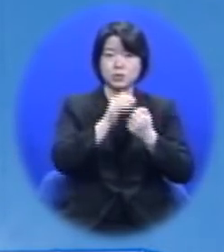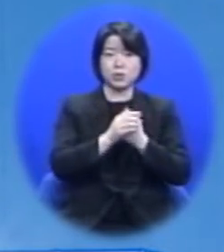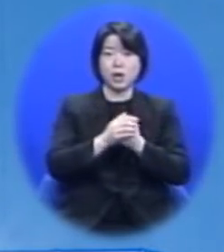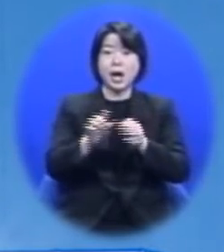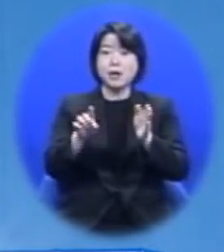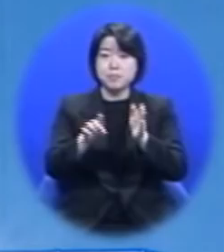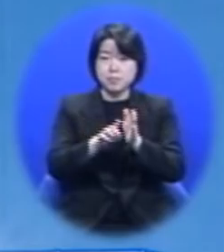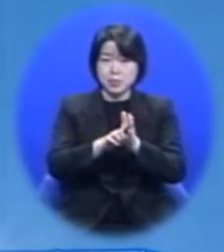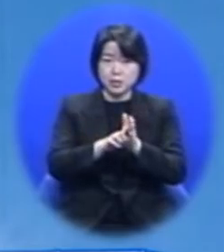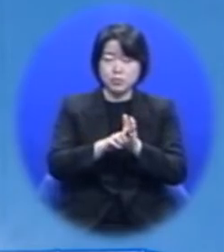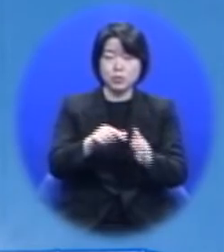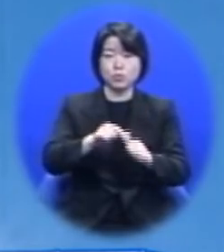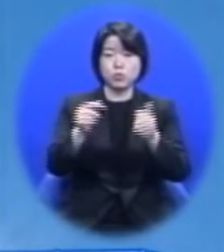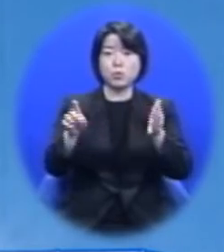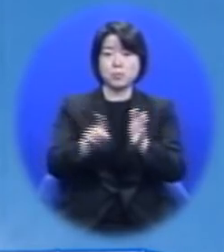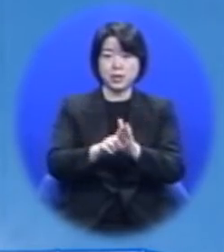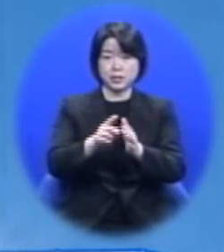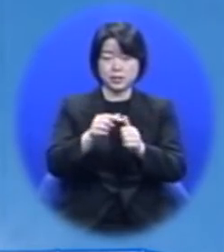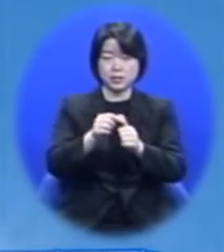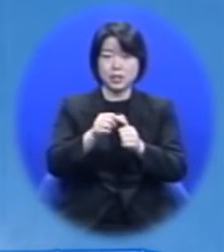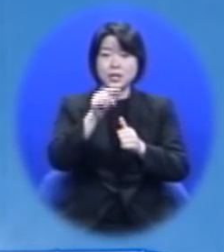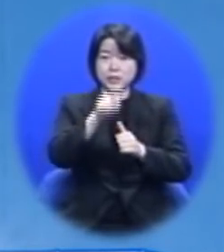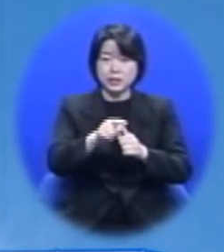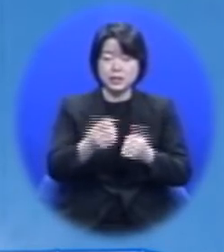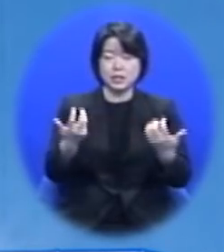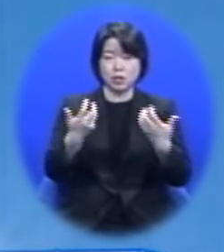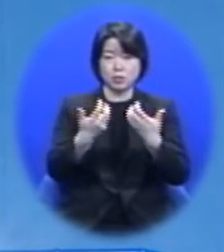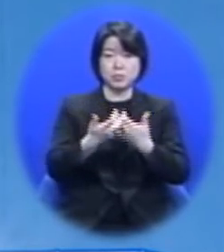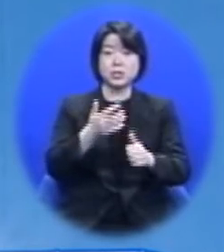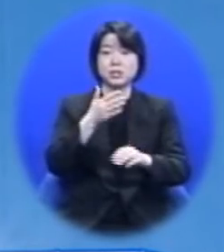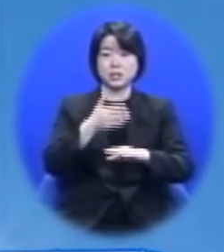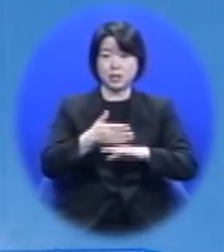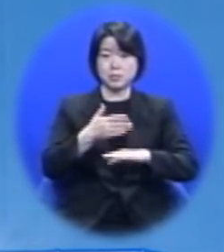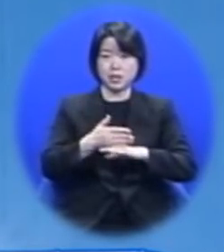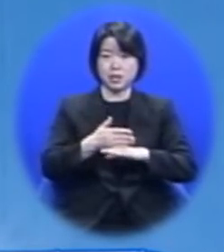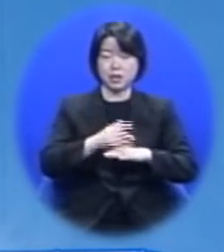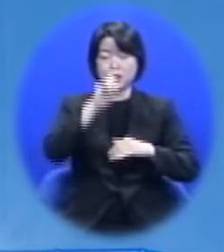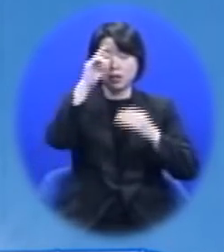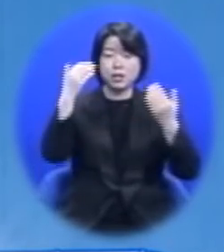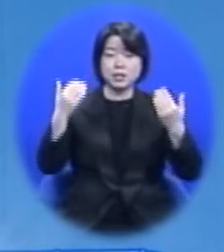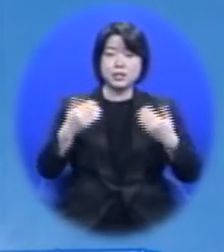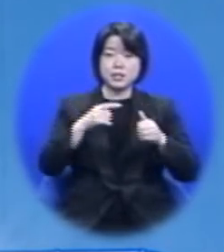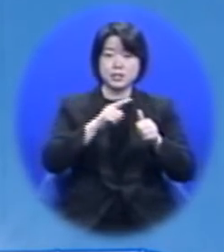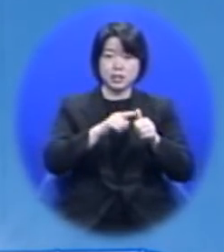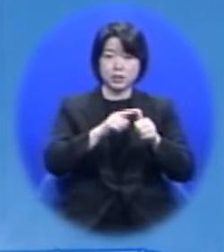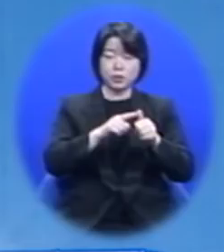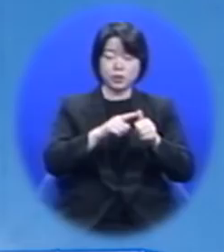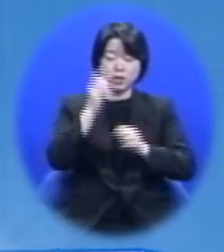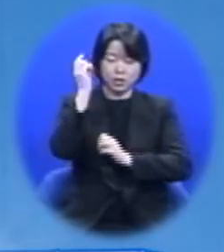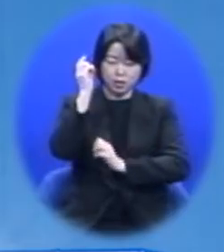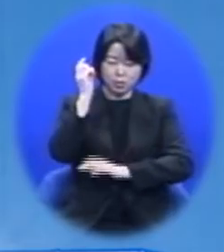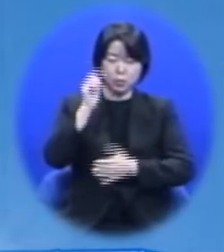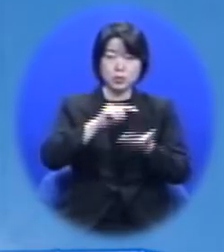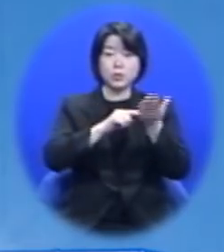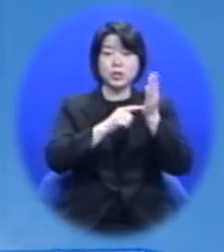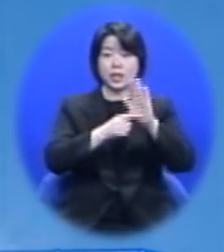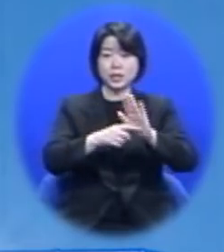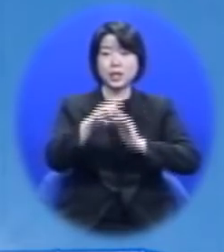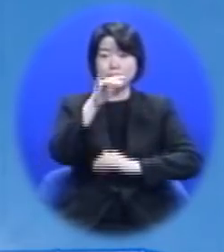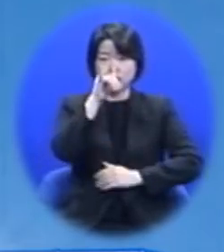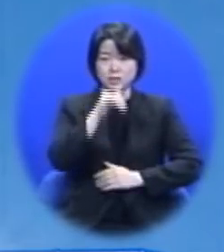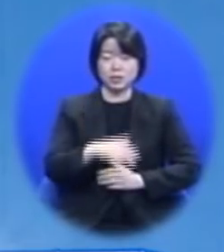믿음과 구원받은 믿음과 그 넘치는 감사가 삭개오에게 아주 전형적으로 나타나 있는